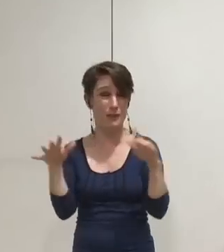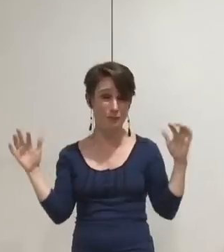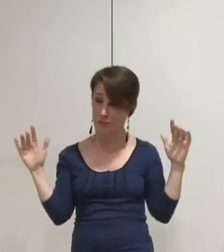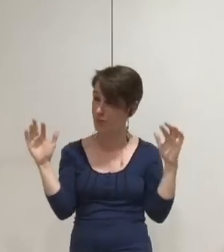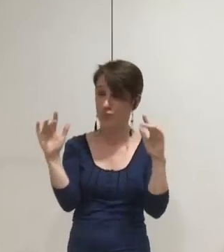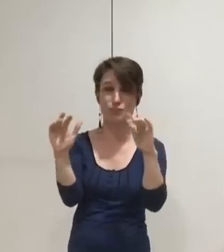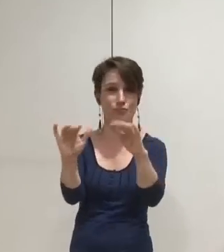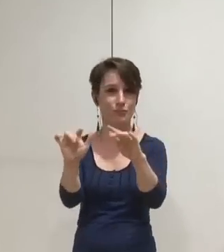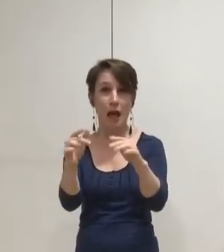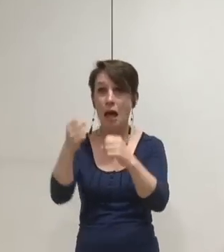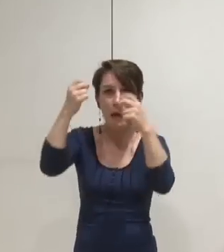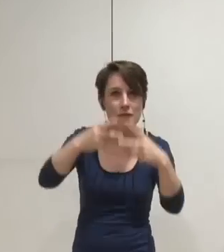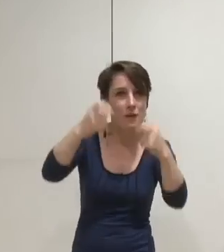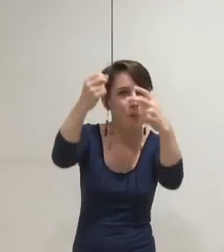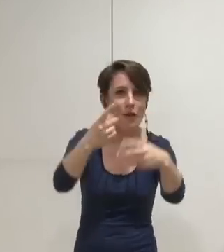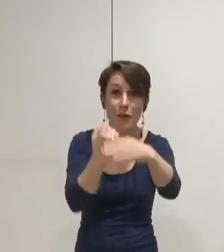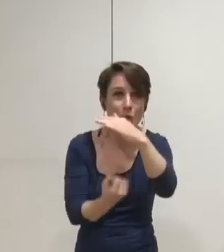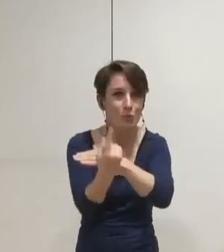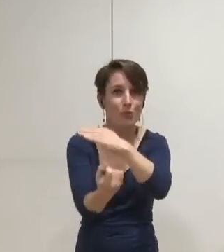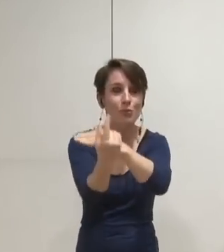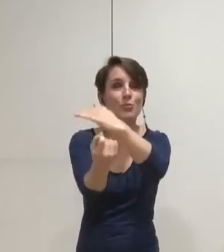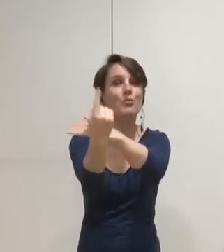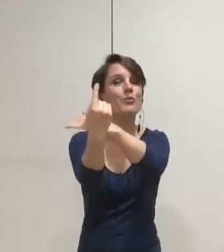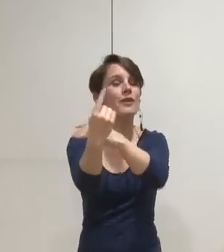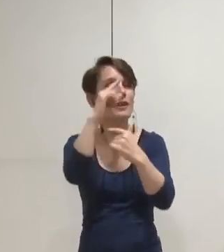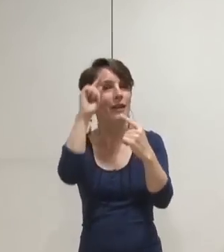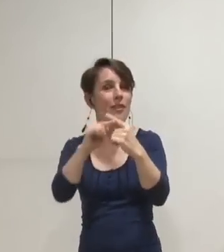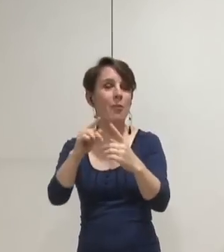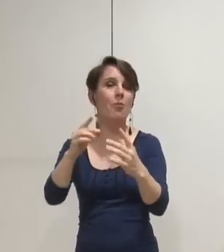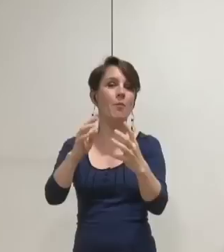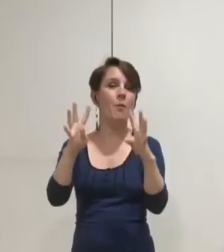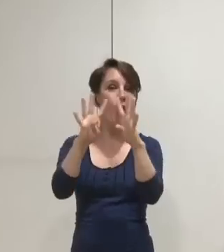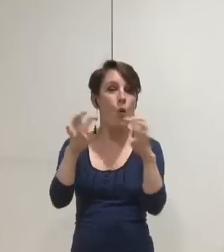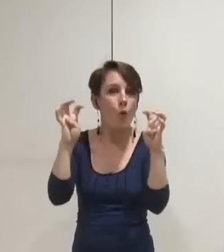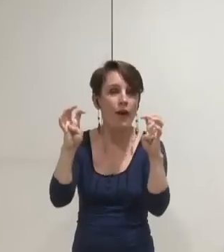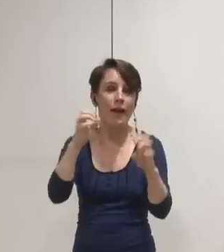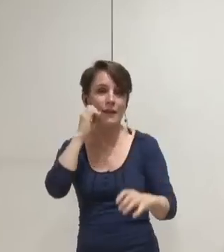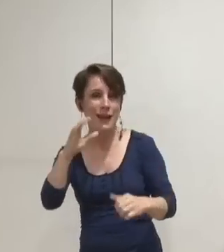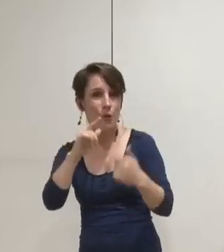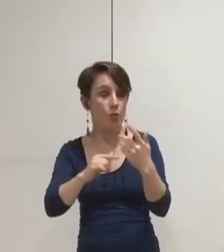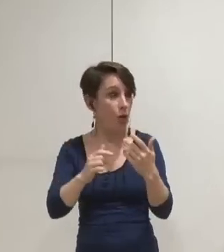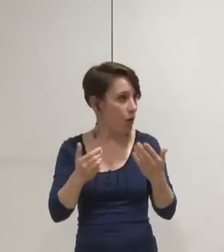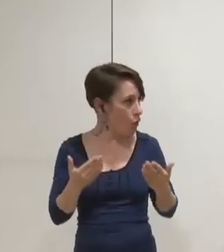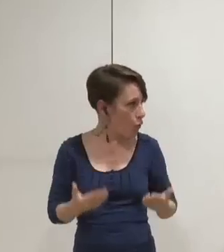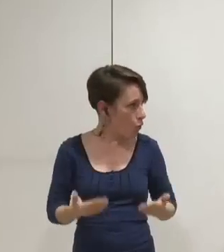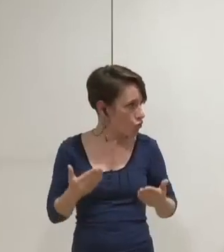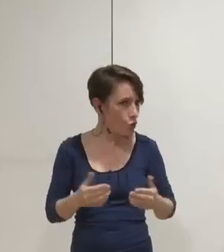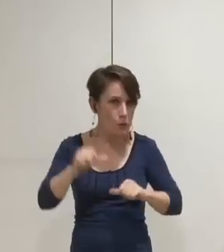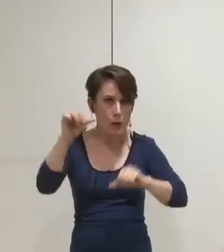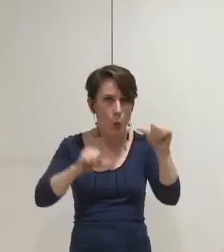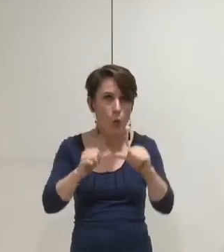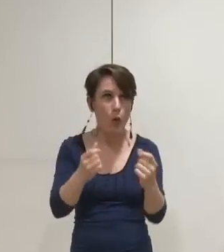aspect événementiel autour des congrès et des salons aujourd'hui il y a une concurrence très très vive très très